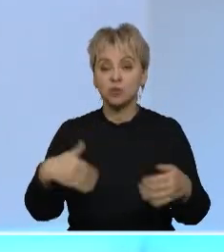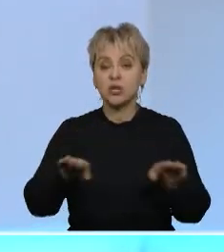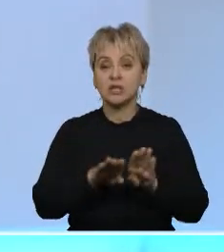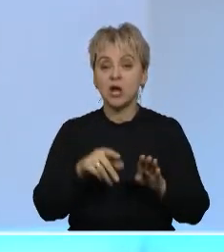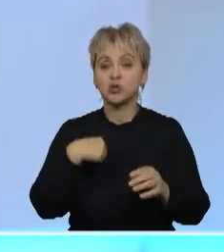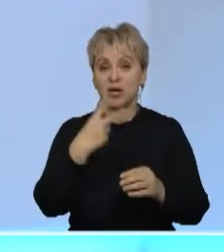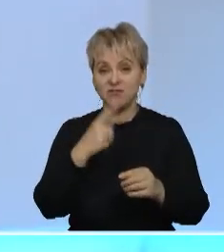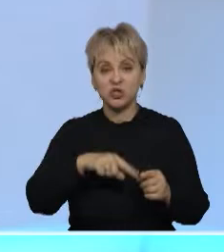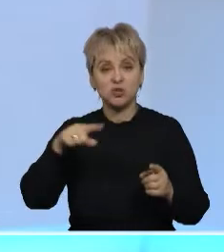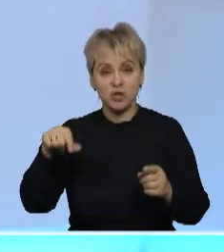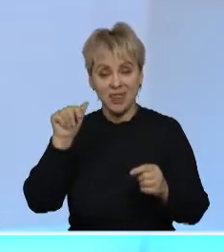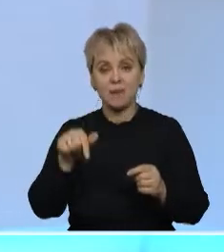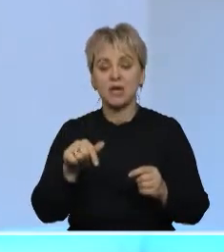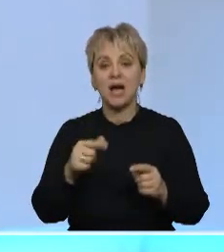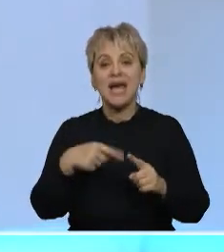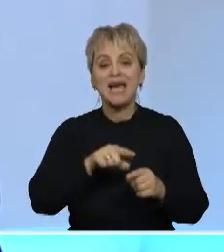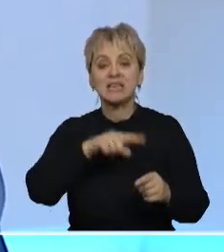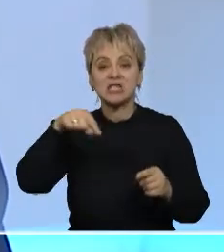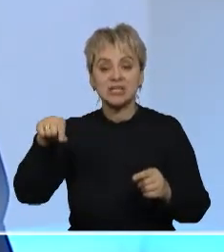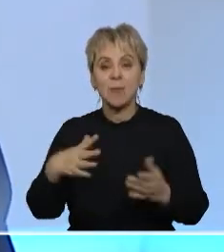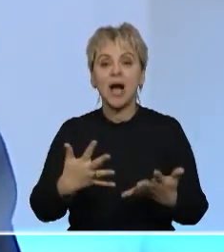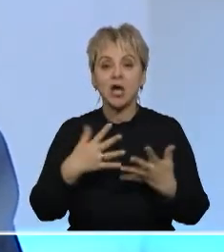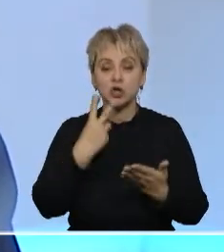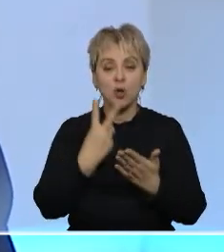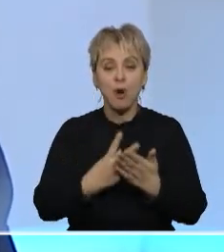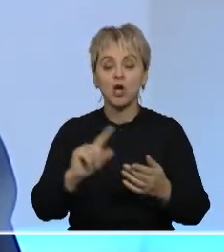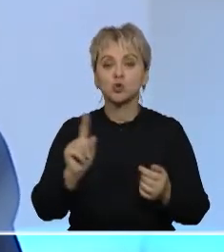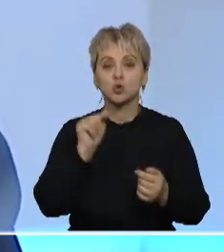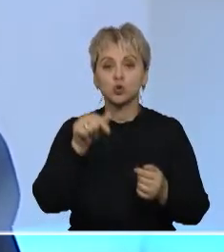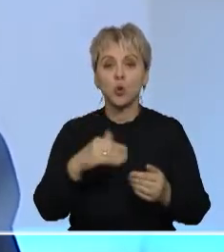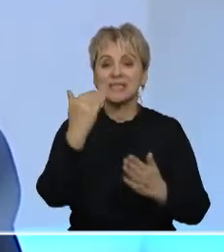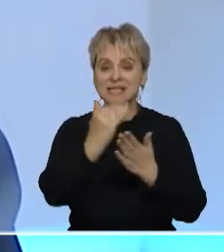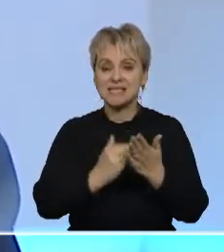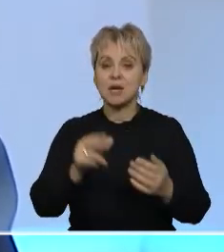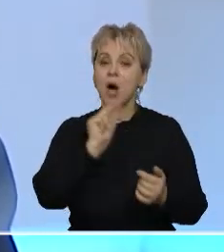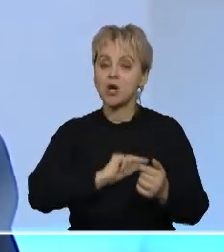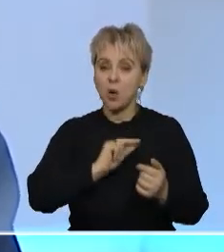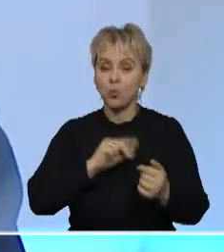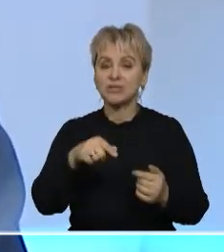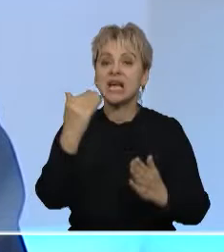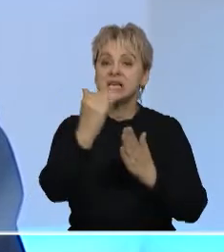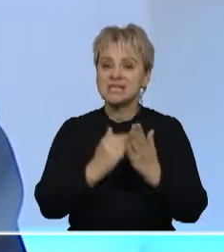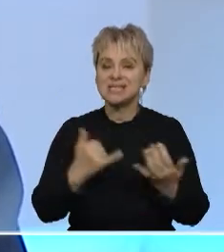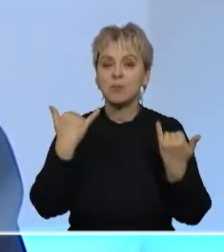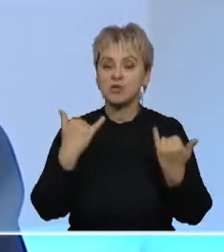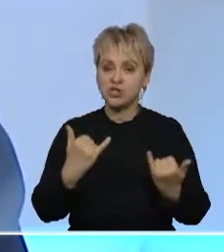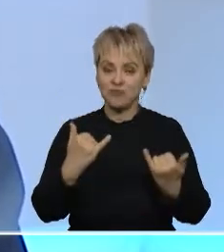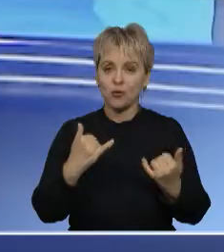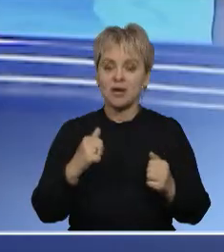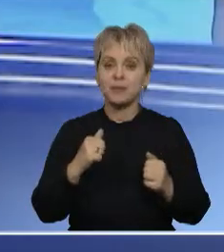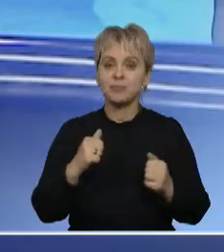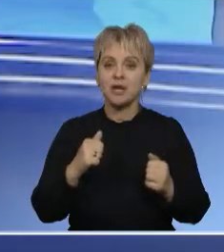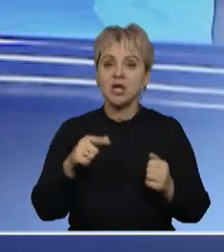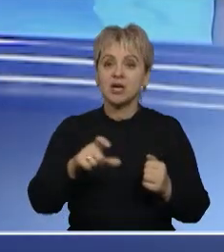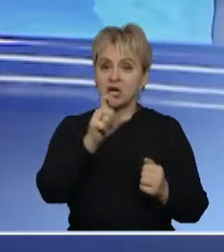видим динамику. То есть эта динамика, она, конечно, показывает, что система работает, и система сегодня...